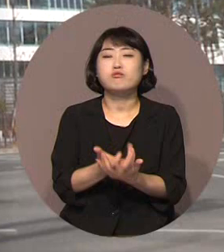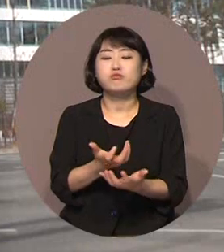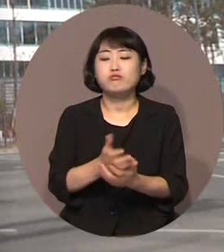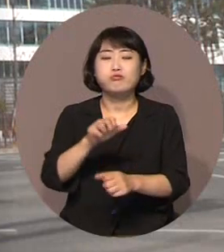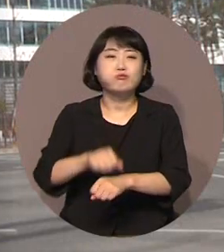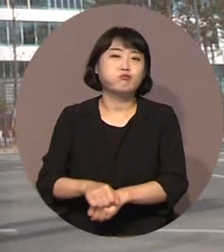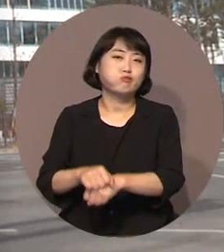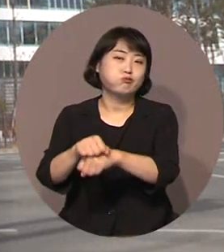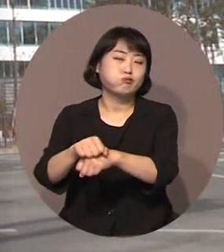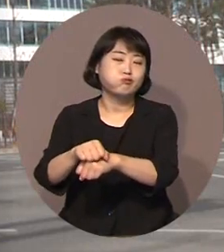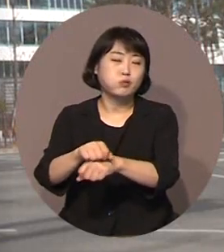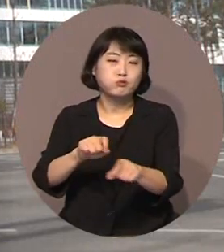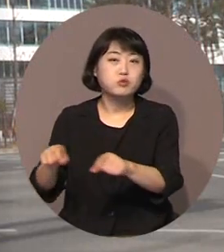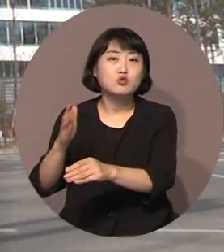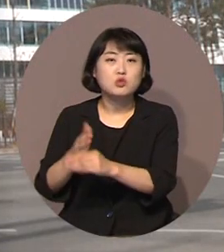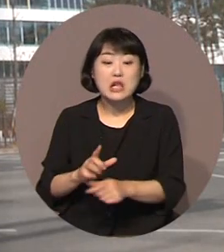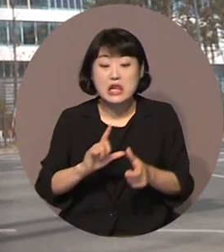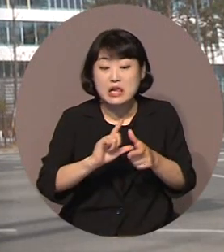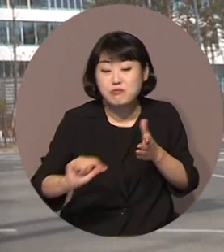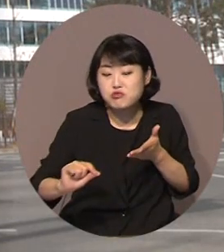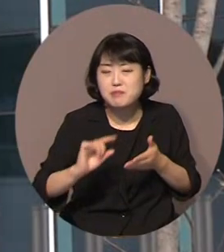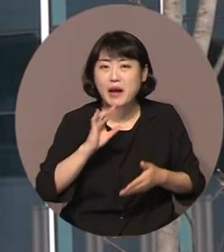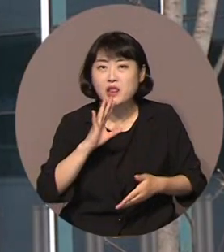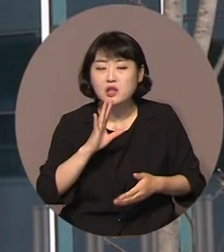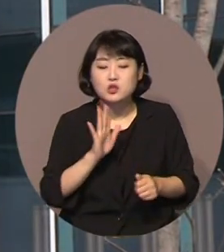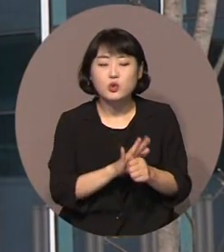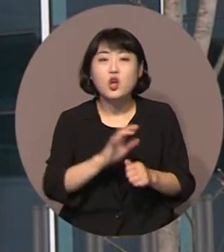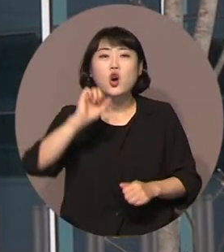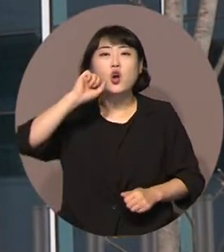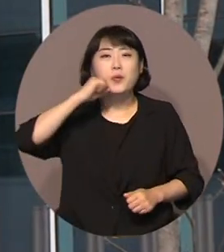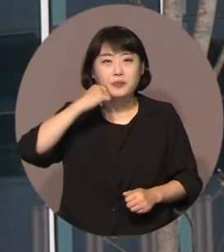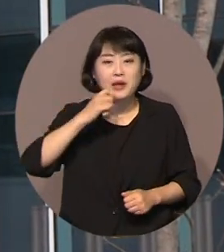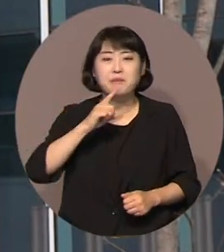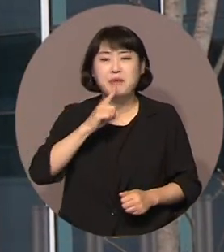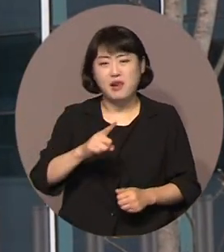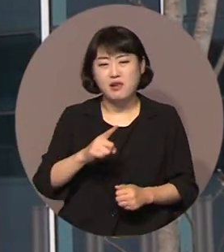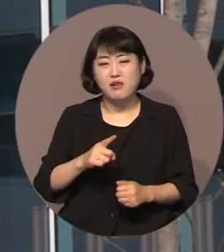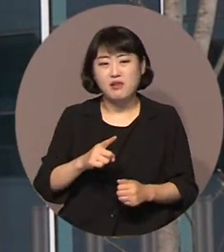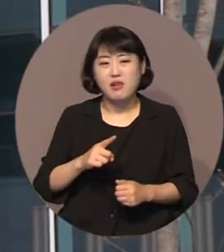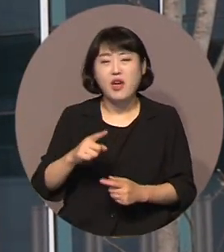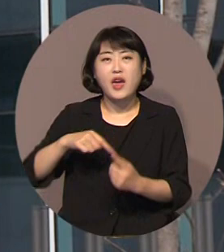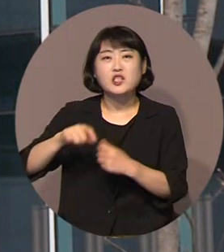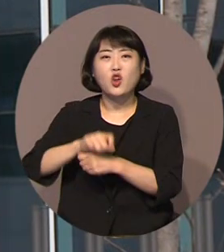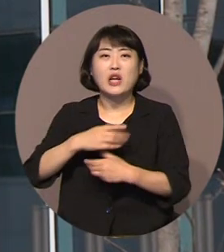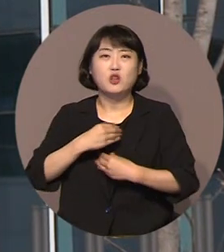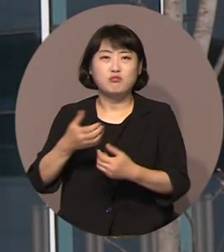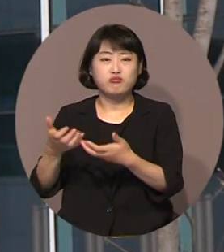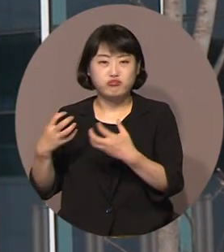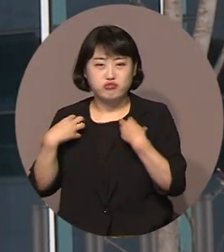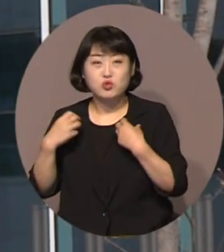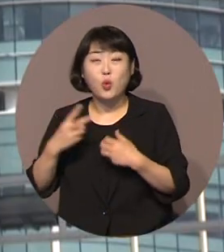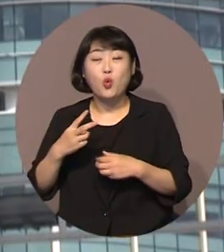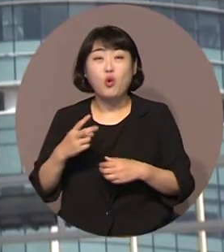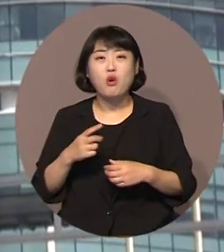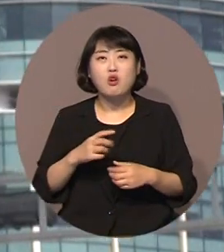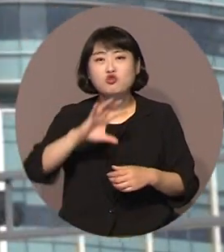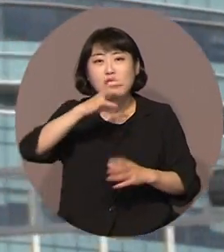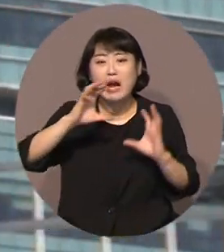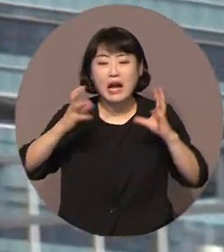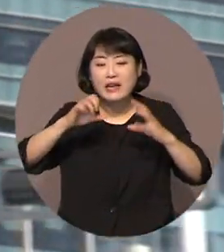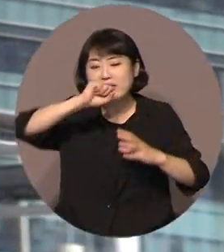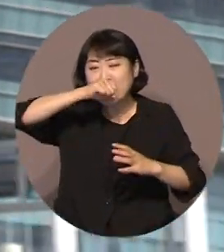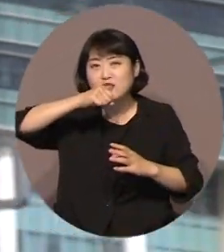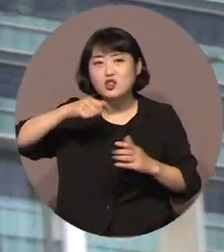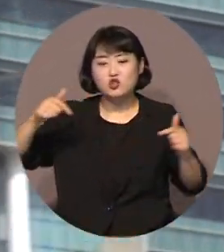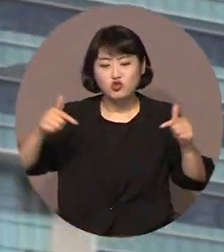일부 지역에만 지원하기 어렵다는 행정안전부에 지방 교부세 비율을 늘리면 국가 예산이 줄어든다며